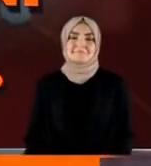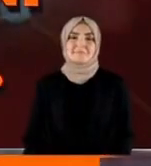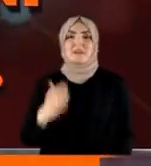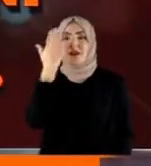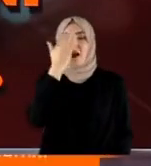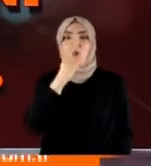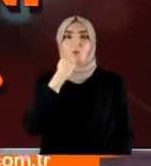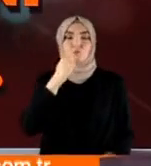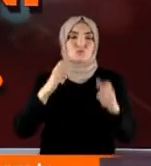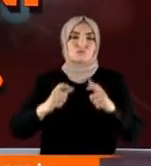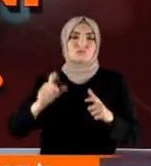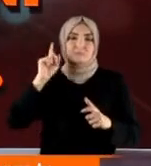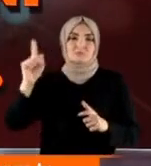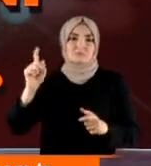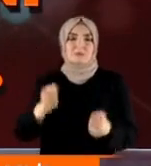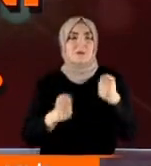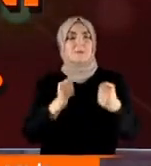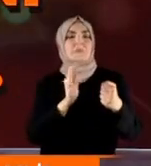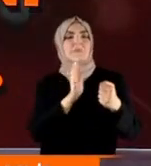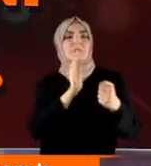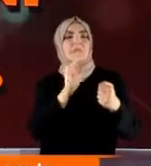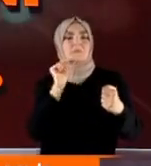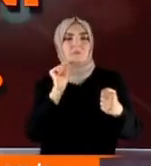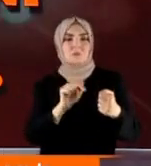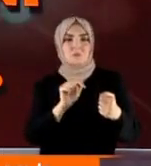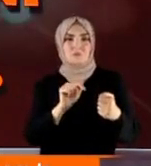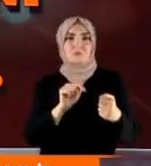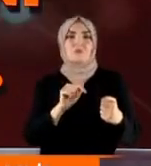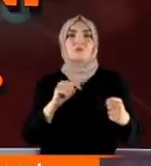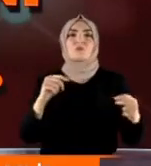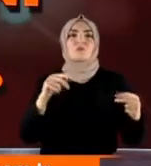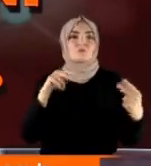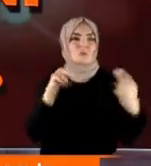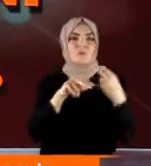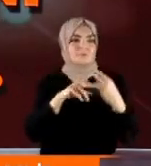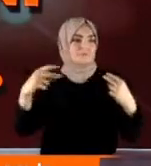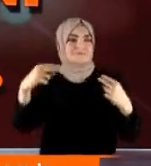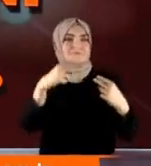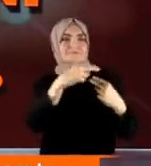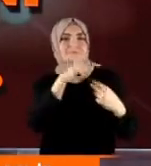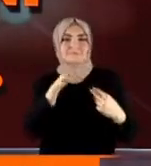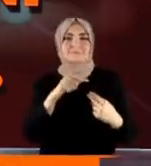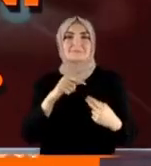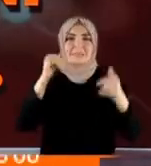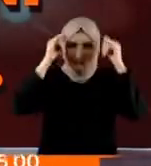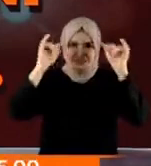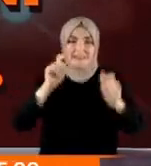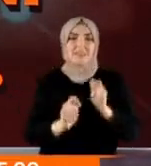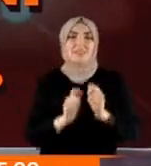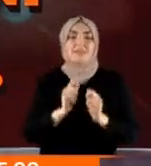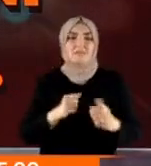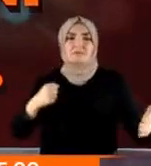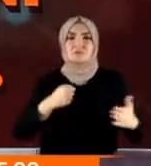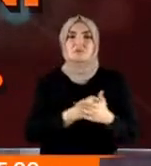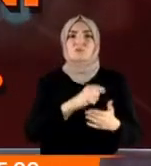Karabük'te seyir halindeki bir araç yolun karşısına geçen ineğe çarptı. Zavallı hayvan çarpmanın etkisiyle yere savrulmuş, hareketsiz